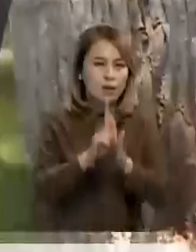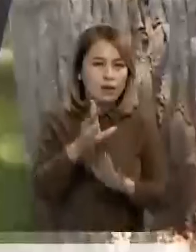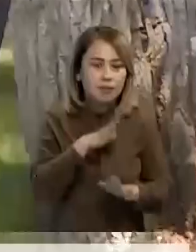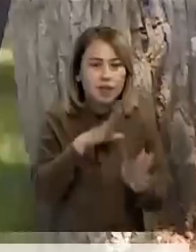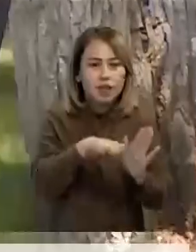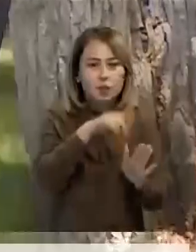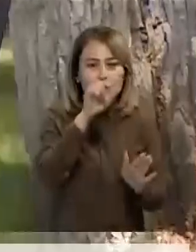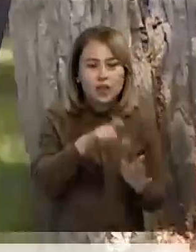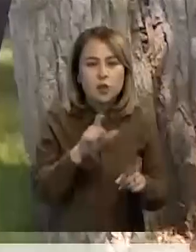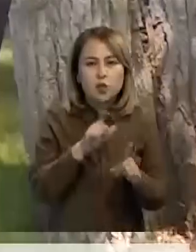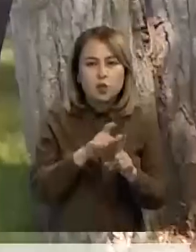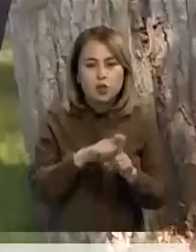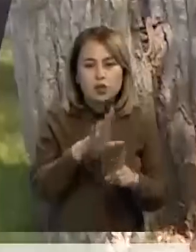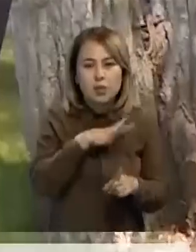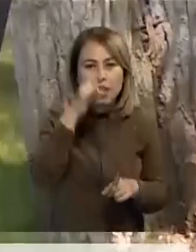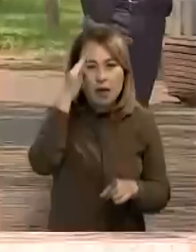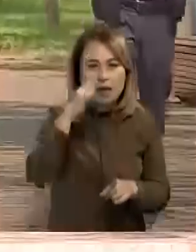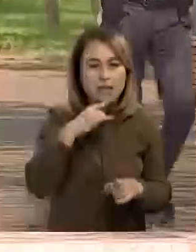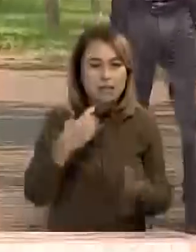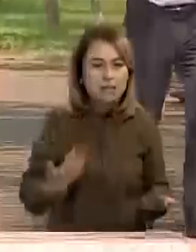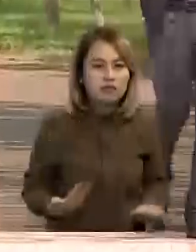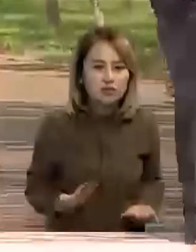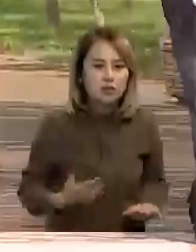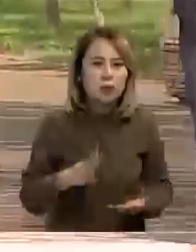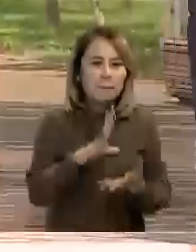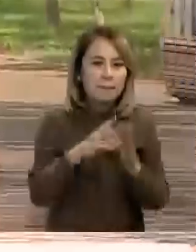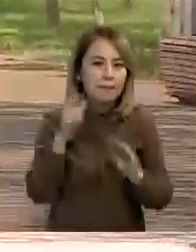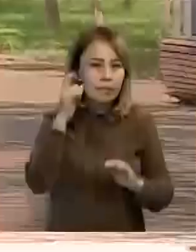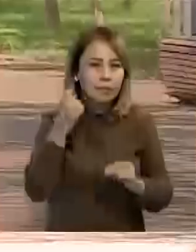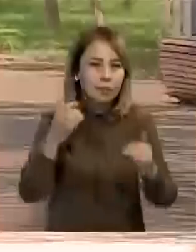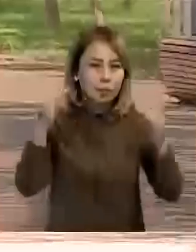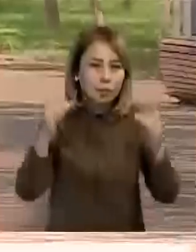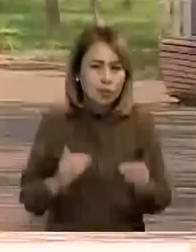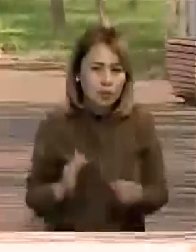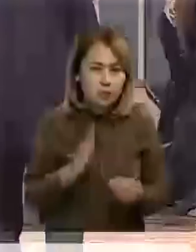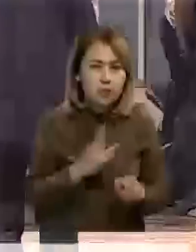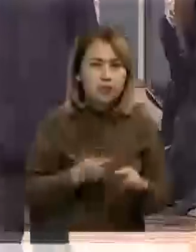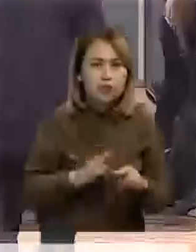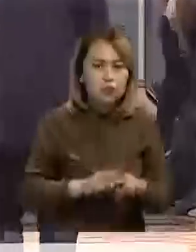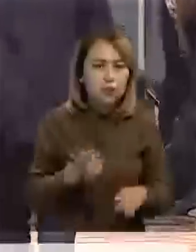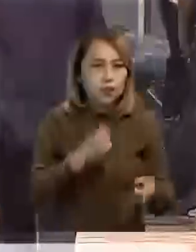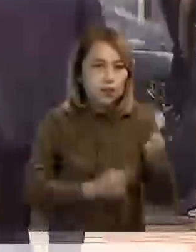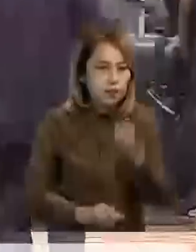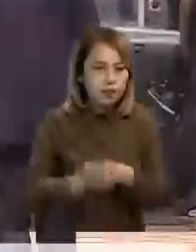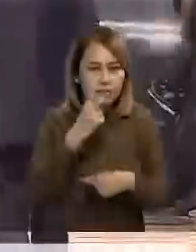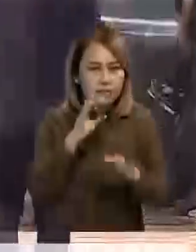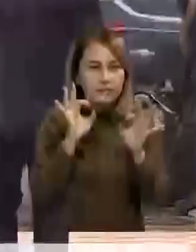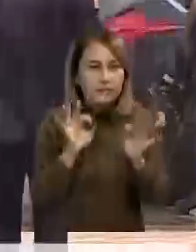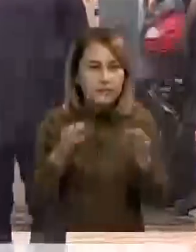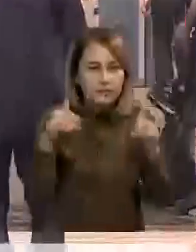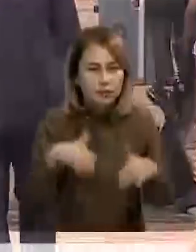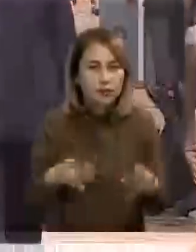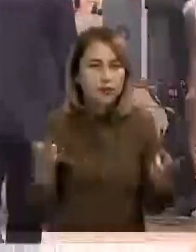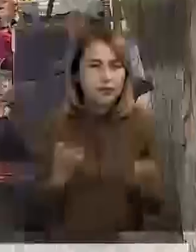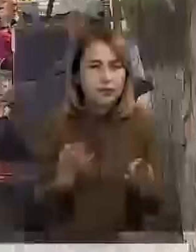Депутаттың сөзінше Қазақстандағы азаматтардың өмір сүру жасы пандемиядан кейін төмендеп кеткен. Сондықтан жағдайды қайта қарап, оң шешім қабылдайтын